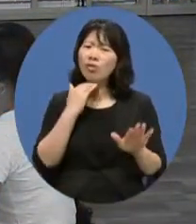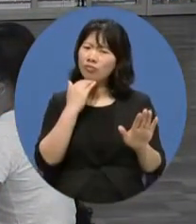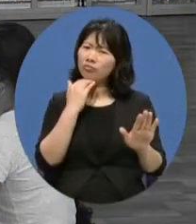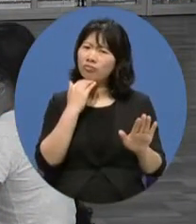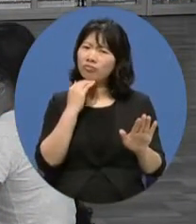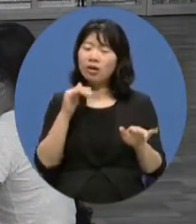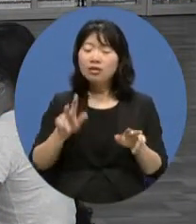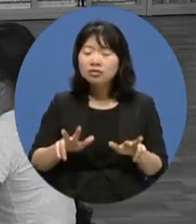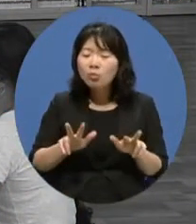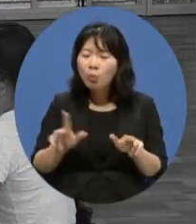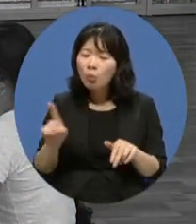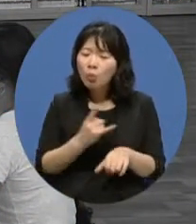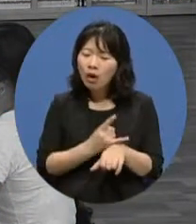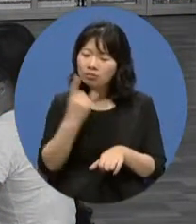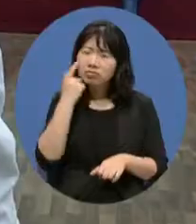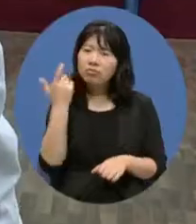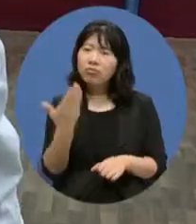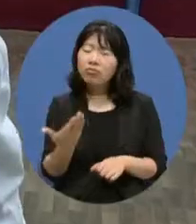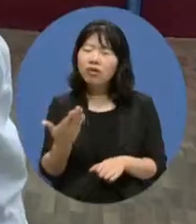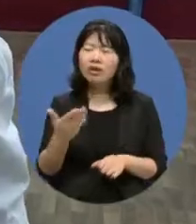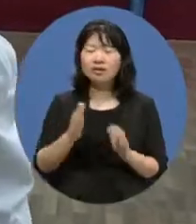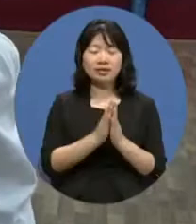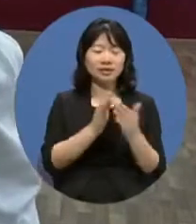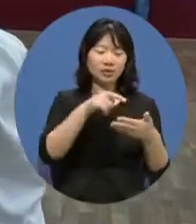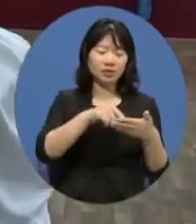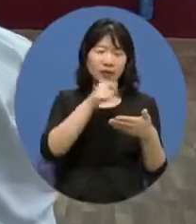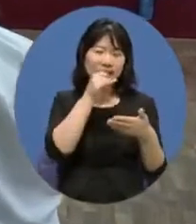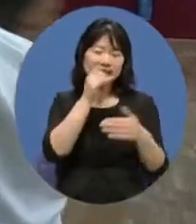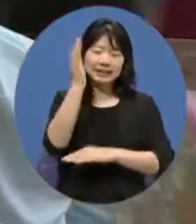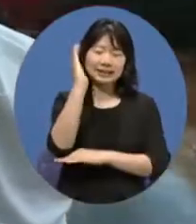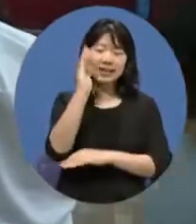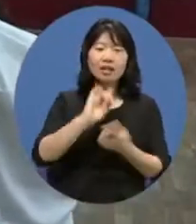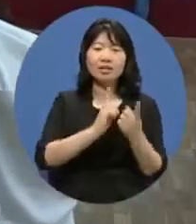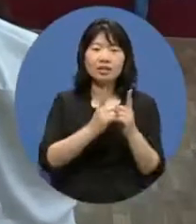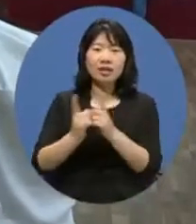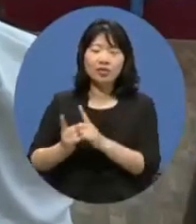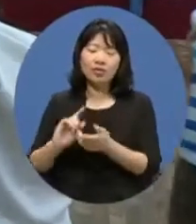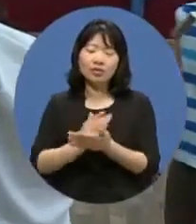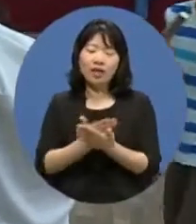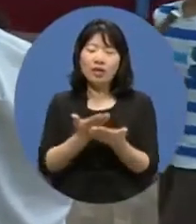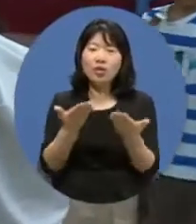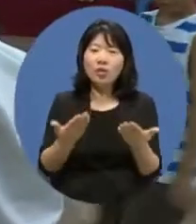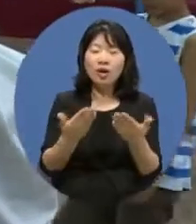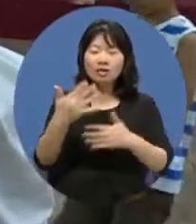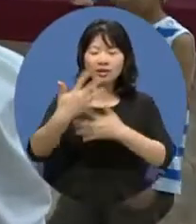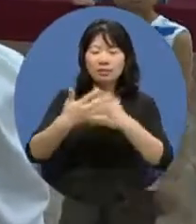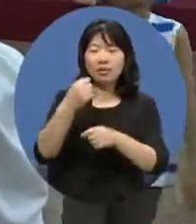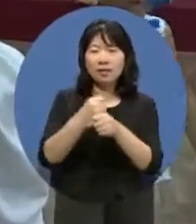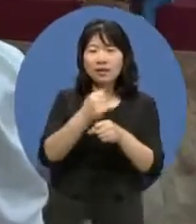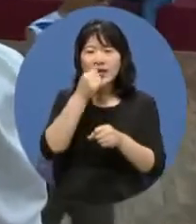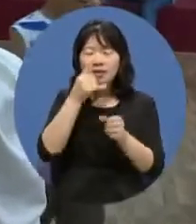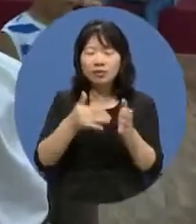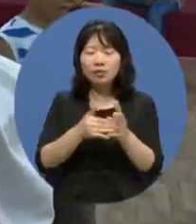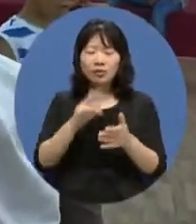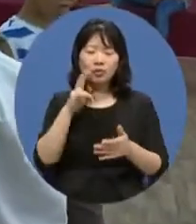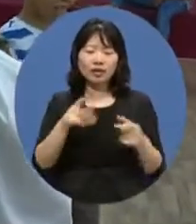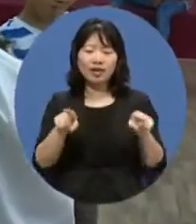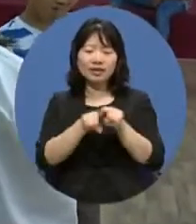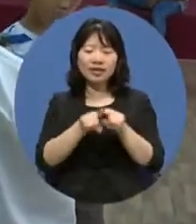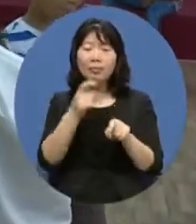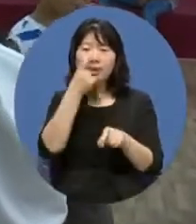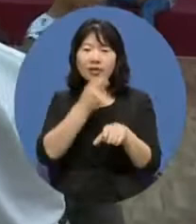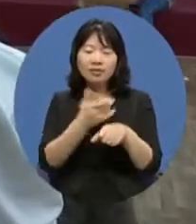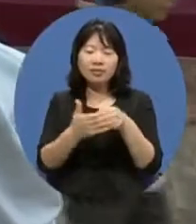잠시만요. 도대체 지금 뭐 하시는 거예요? 그 책 속에 있는 이야기를 서로 나눠서 장면도 만들고 그리고 노래도 함께